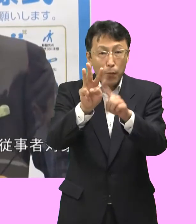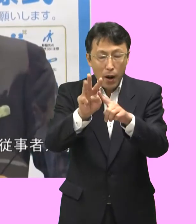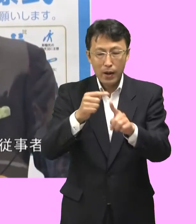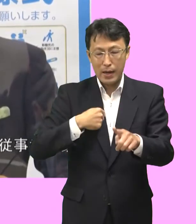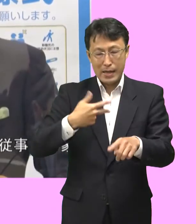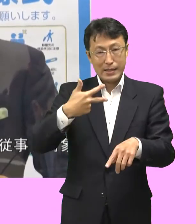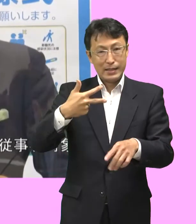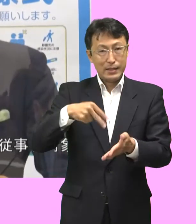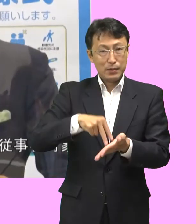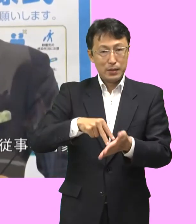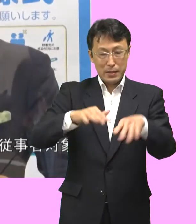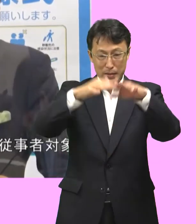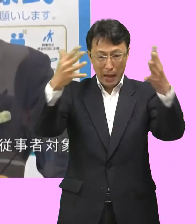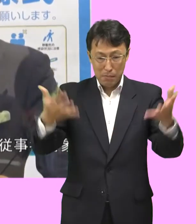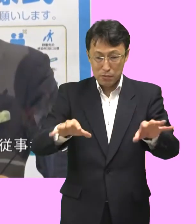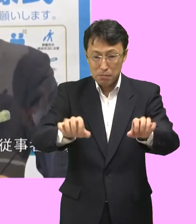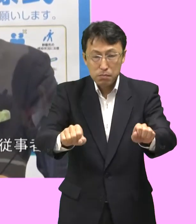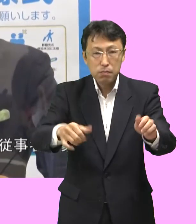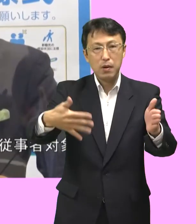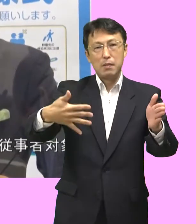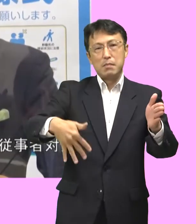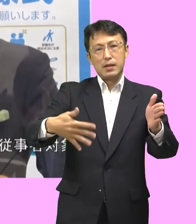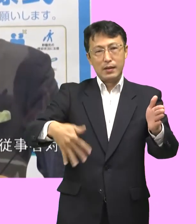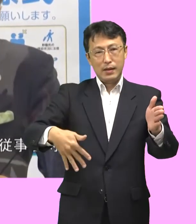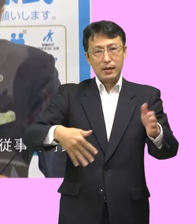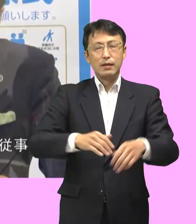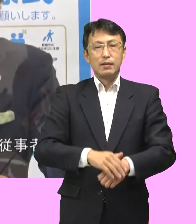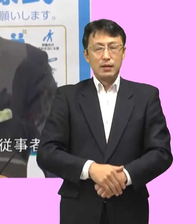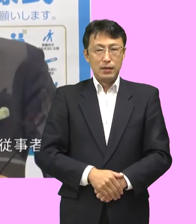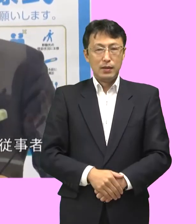りません。実施期間はですね、